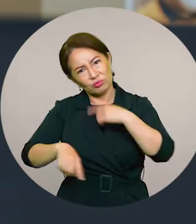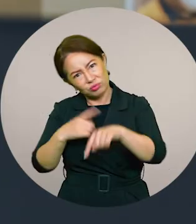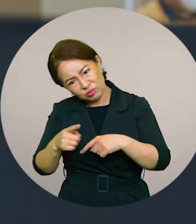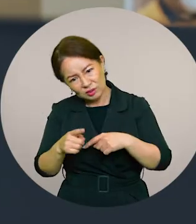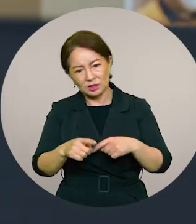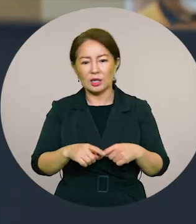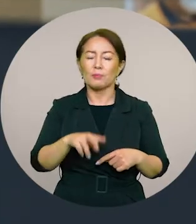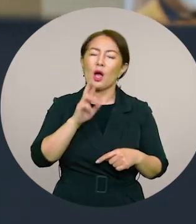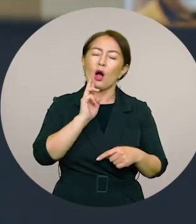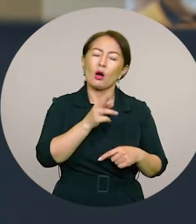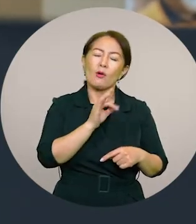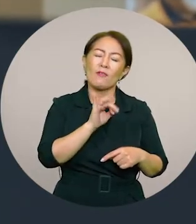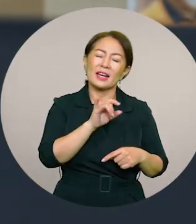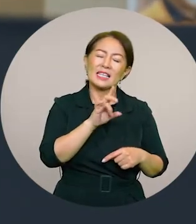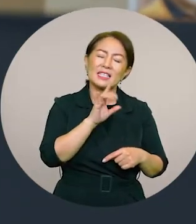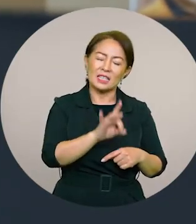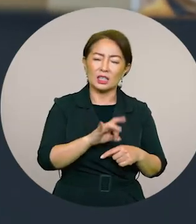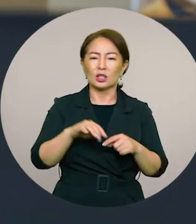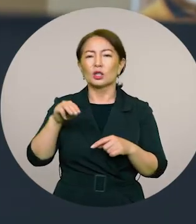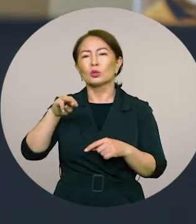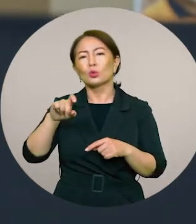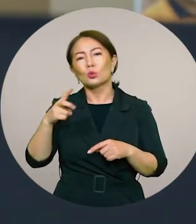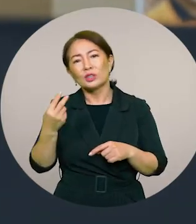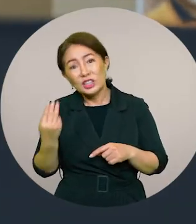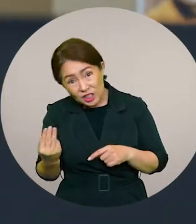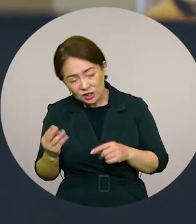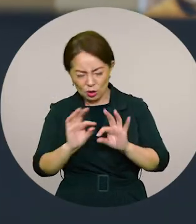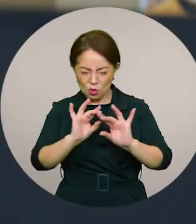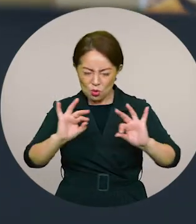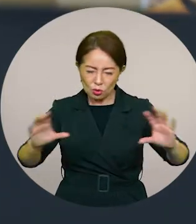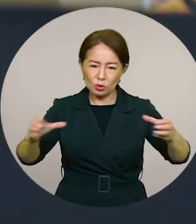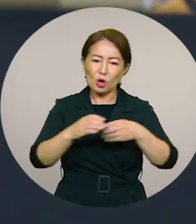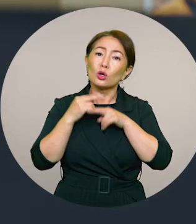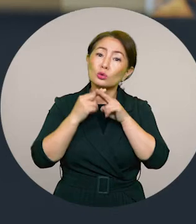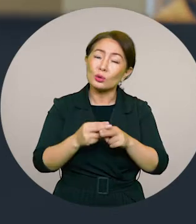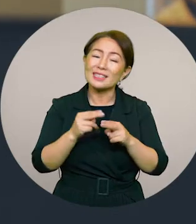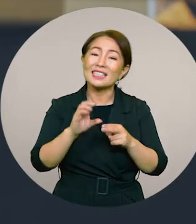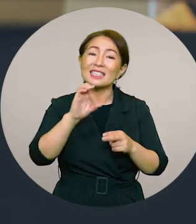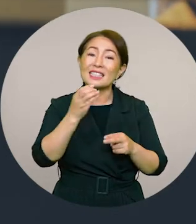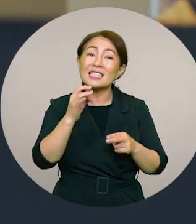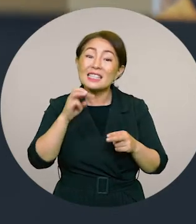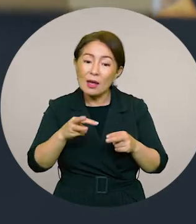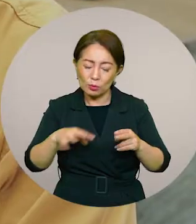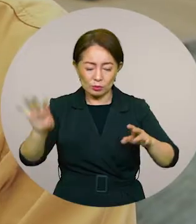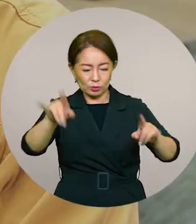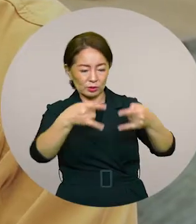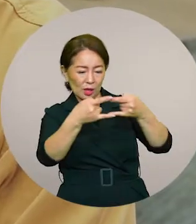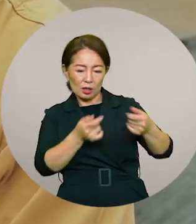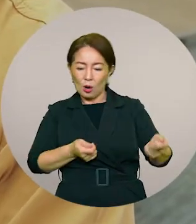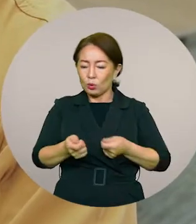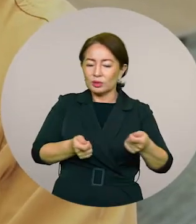одоо компрессор, түлш гэх мэтчлэнгээр ер нь бусад дэд туслах системүүдийг ерөөхдөө энэ чинээс удирдах явуулж